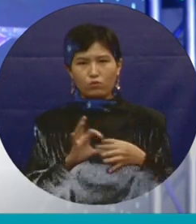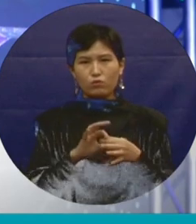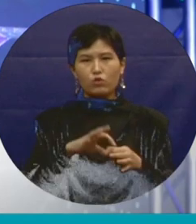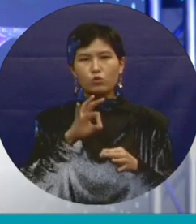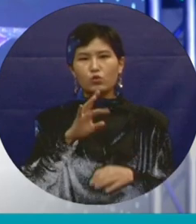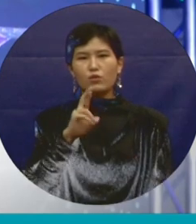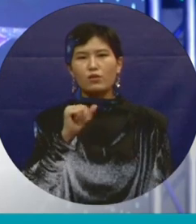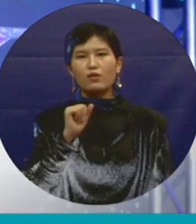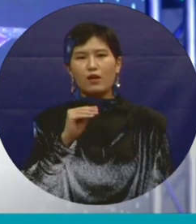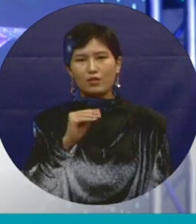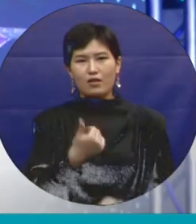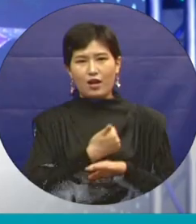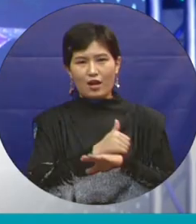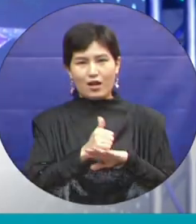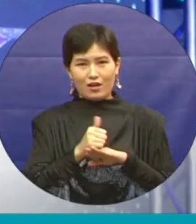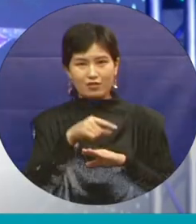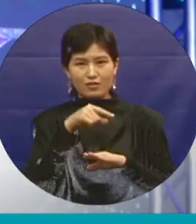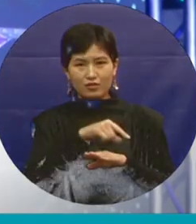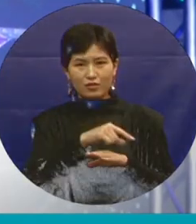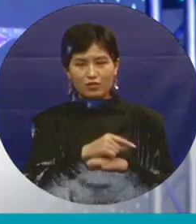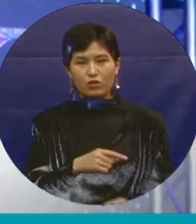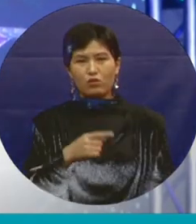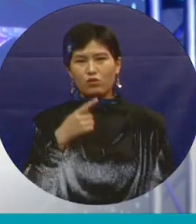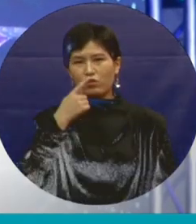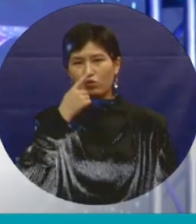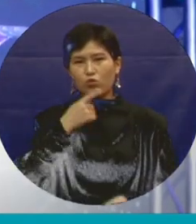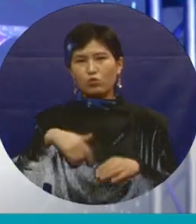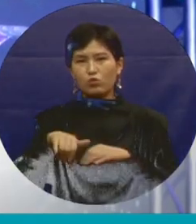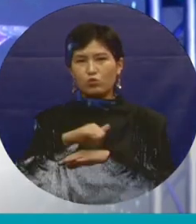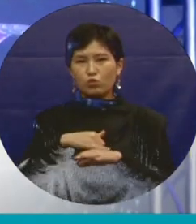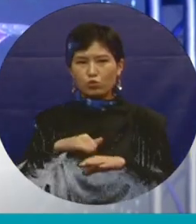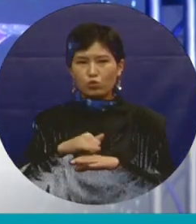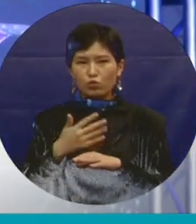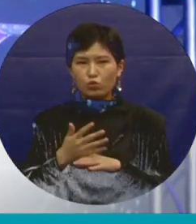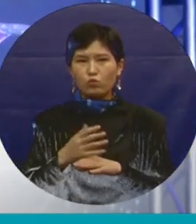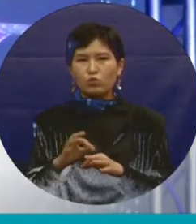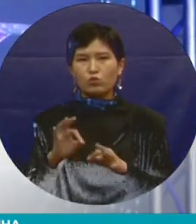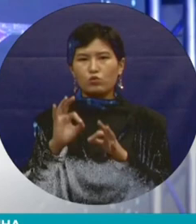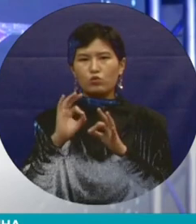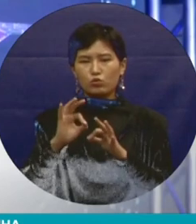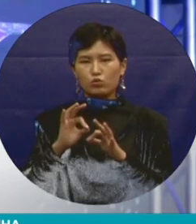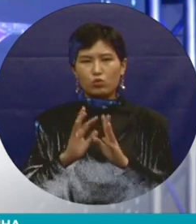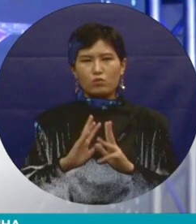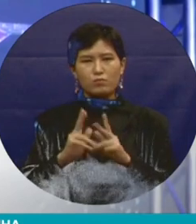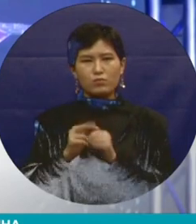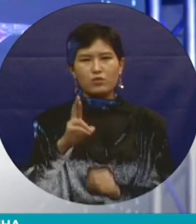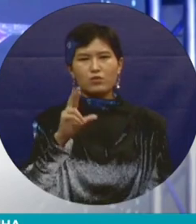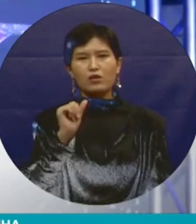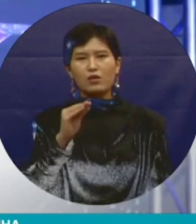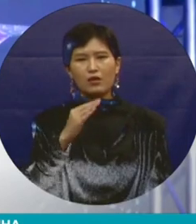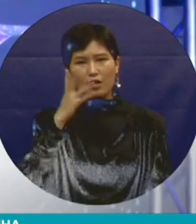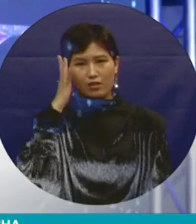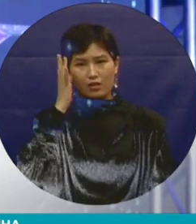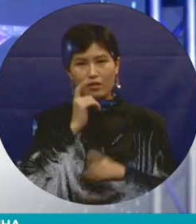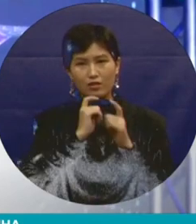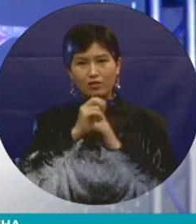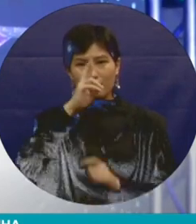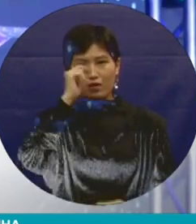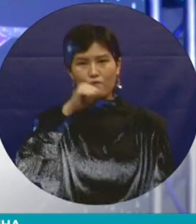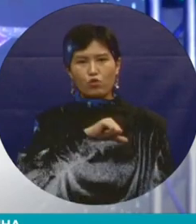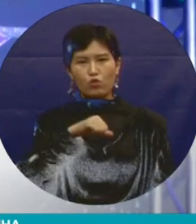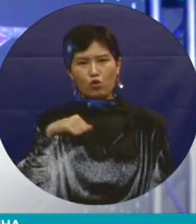салбарыг хэрхэн энэ урлагаас богино хугацаанд сэргэлт рүү чиглэх вэ гэдэг дээр бол гадаад харилцааны яг онцгой